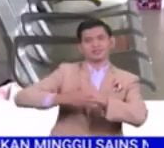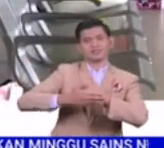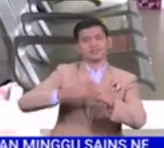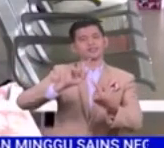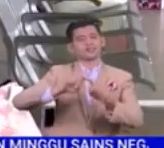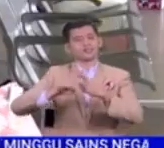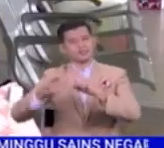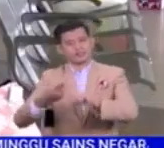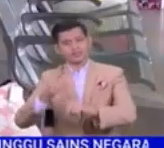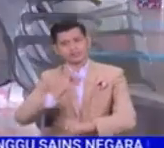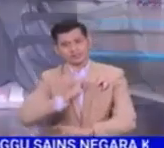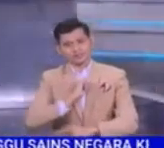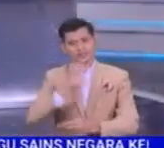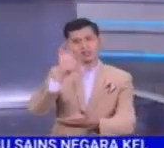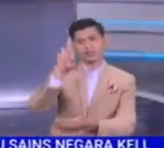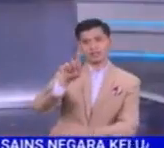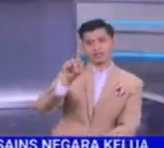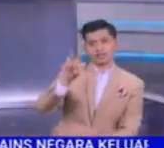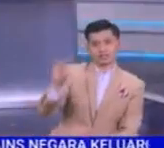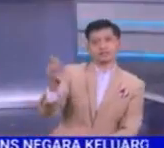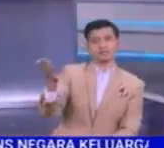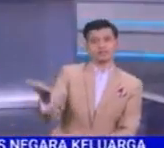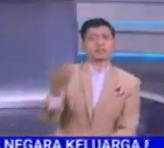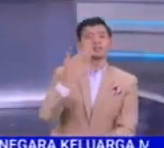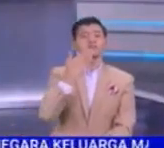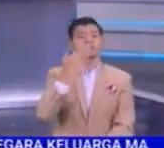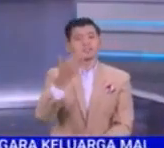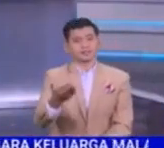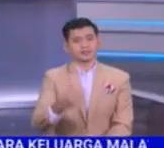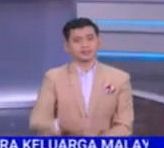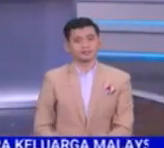di Angkasa Puri. Terima kasih Hanisma.